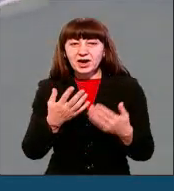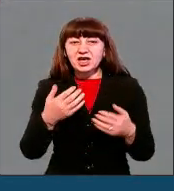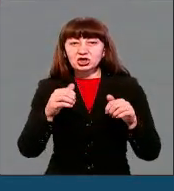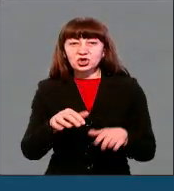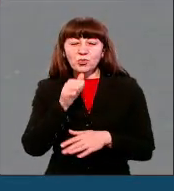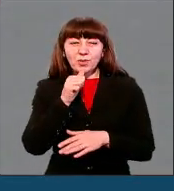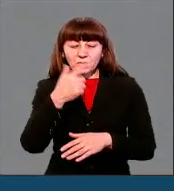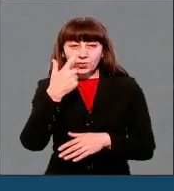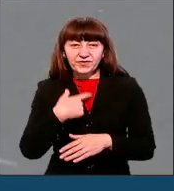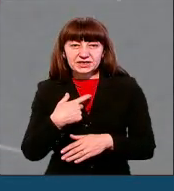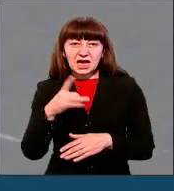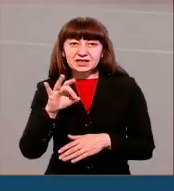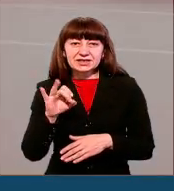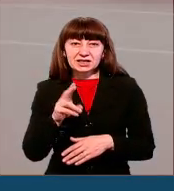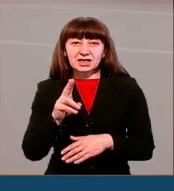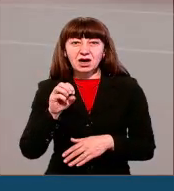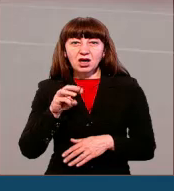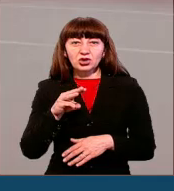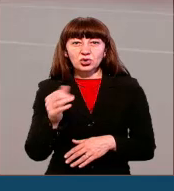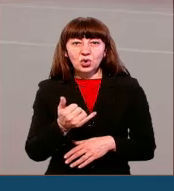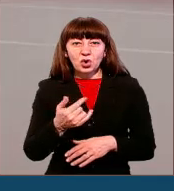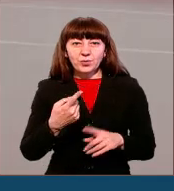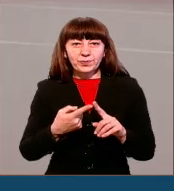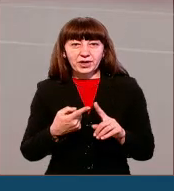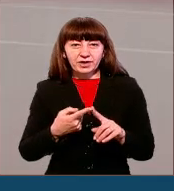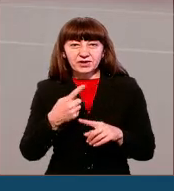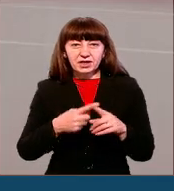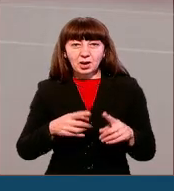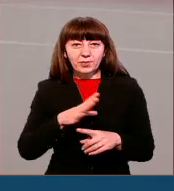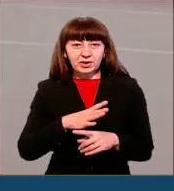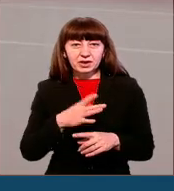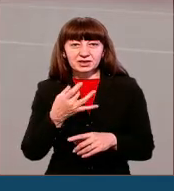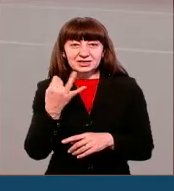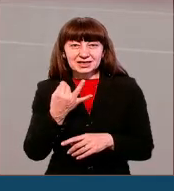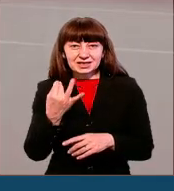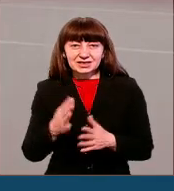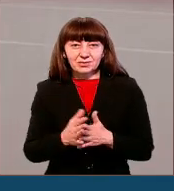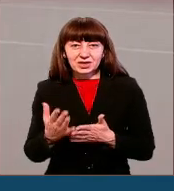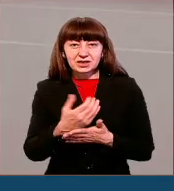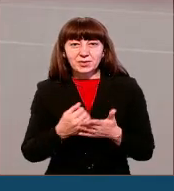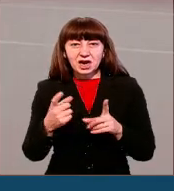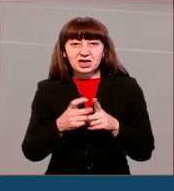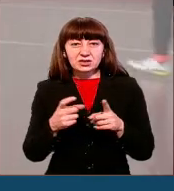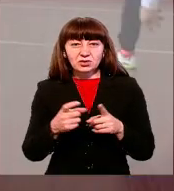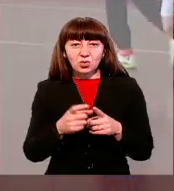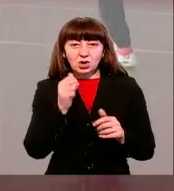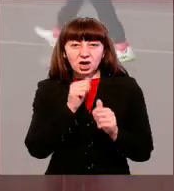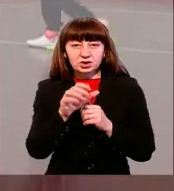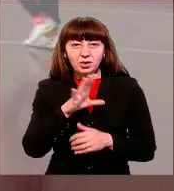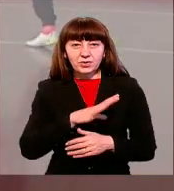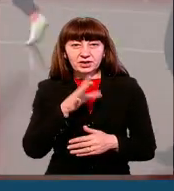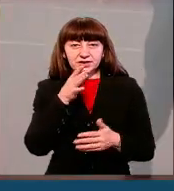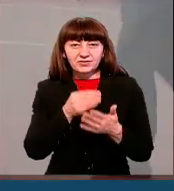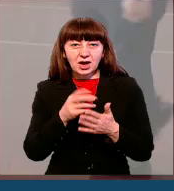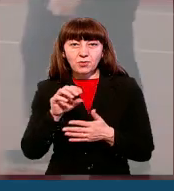впервые попробовать свои силы в игре «Асахату». Первый этап мне очень понравился. Было очень весело. Мы собирали слова. У каждого была своя